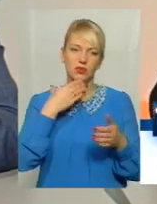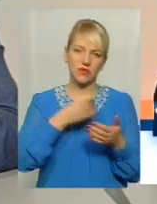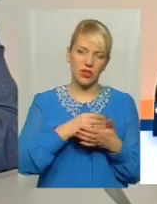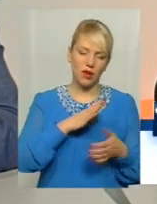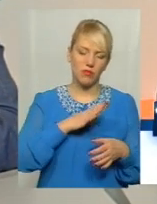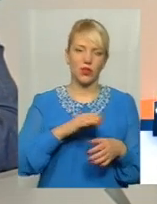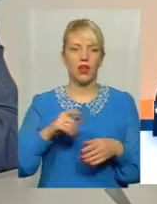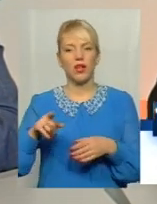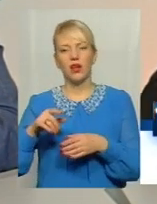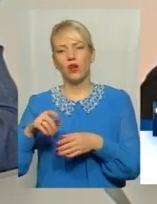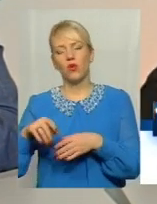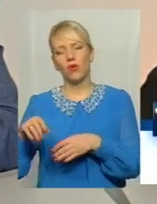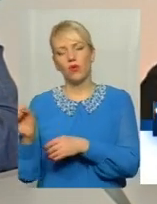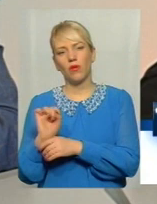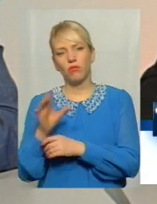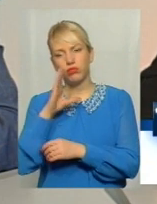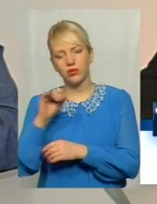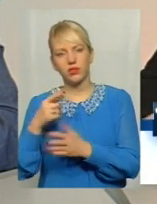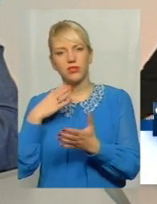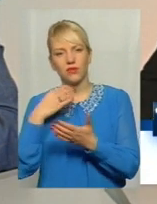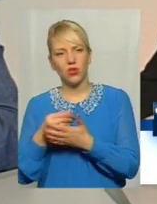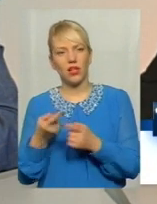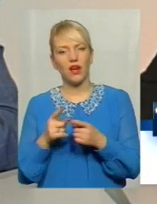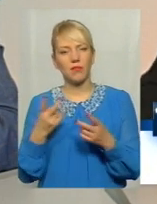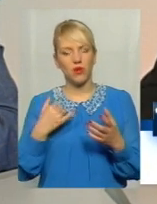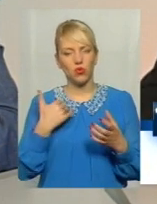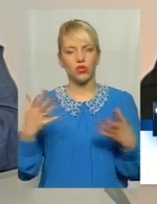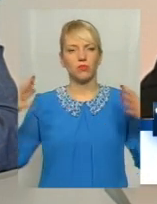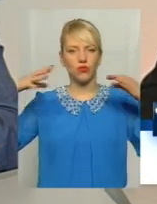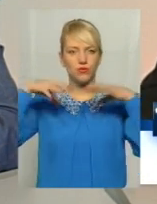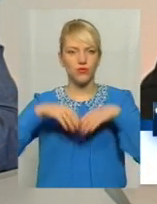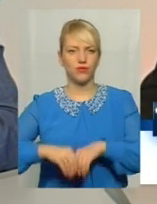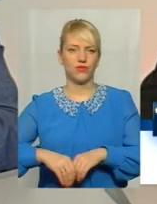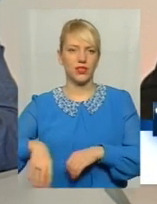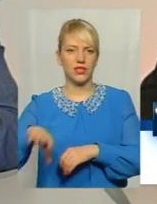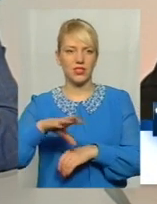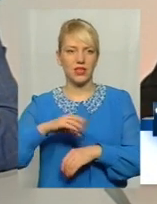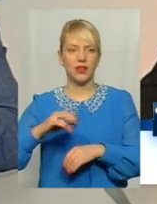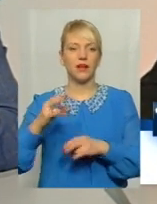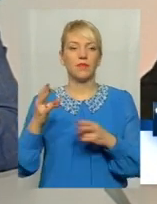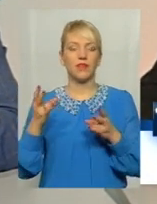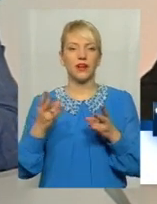своя, у фобмішн була своя. Зараз ми все інтегруємо в єдину систему. Тобто треба